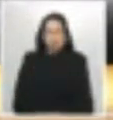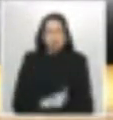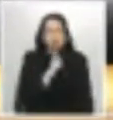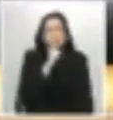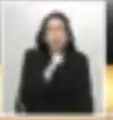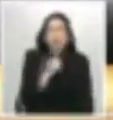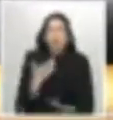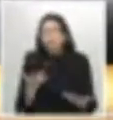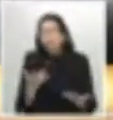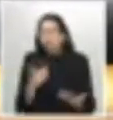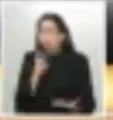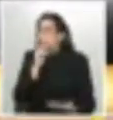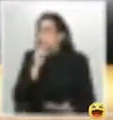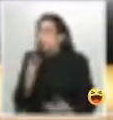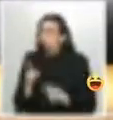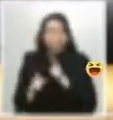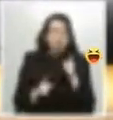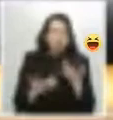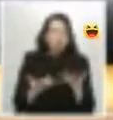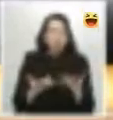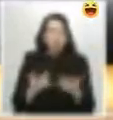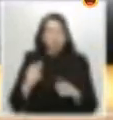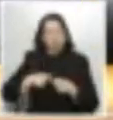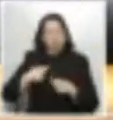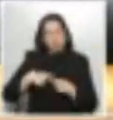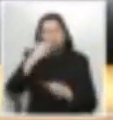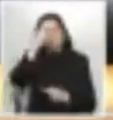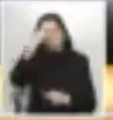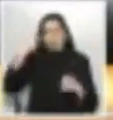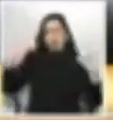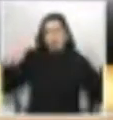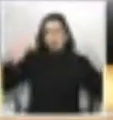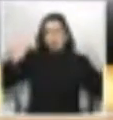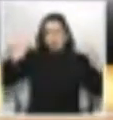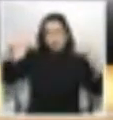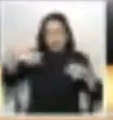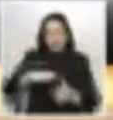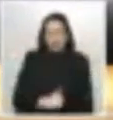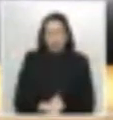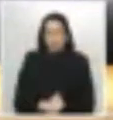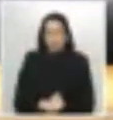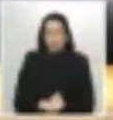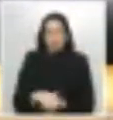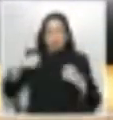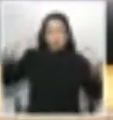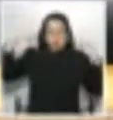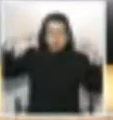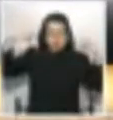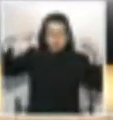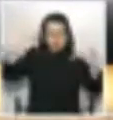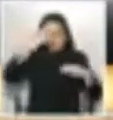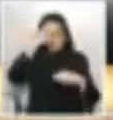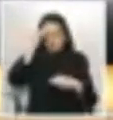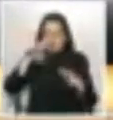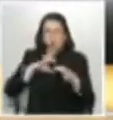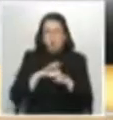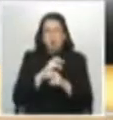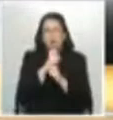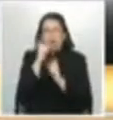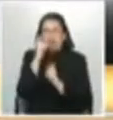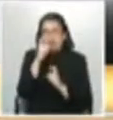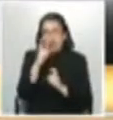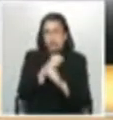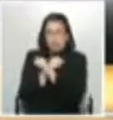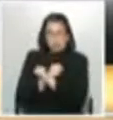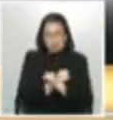องเอาเรื่องกับทางหลวงชนบทผมบอกเอาเรื่องเขาไม่ได้หรอกเพราะว่าไฟส่องก็ป้องกันความก็มีเรื่องความปลอดภัยอยู่ด้วย